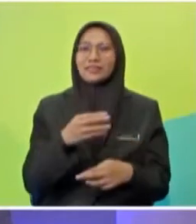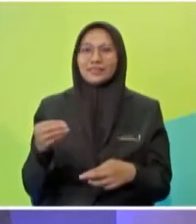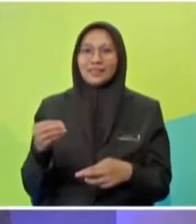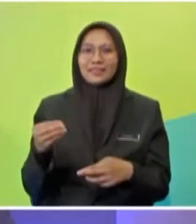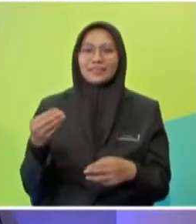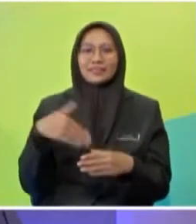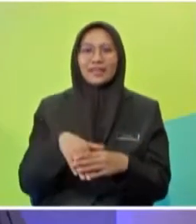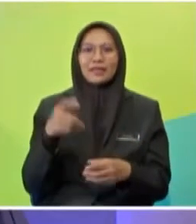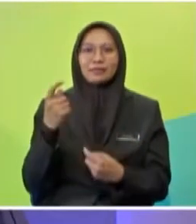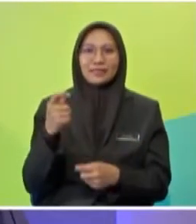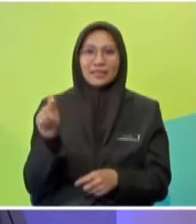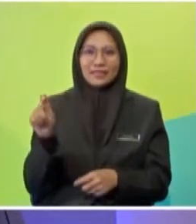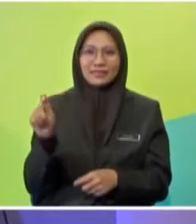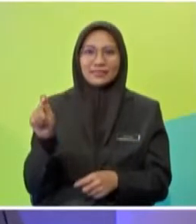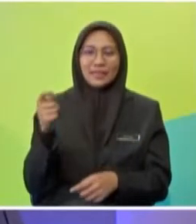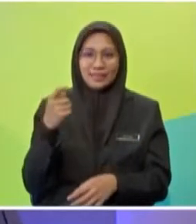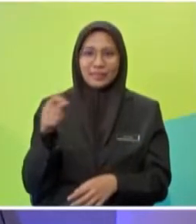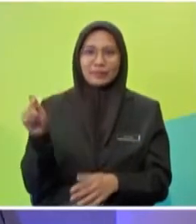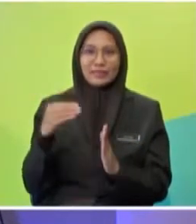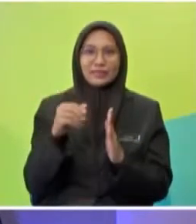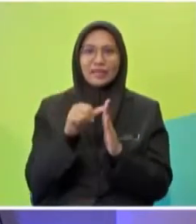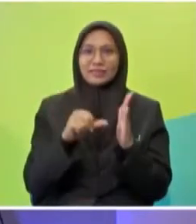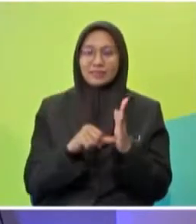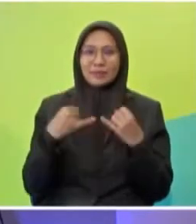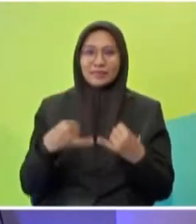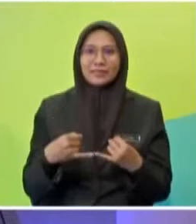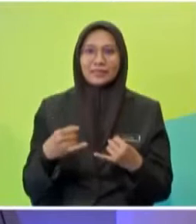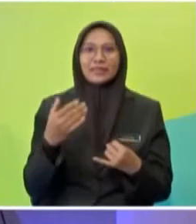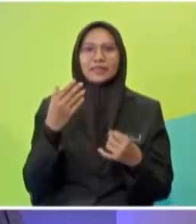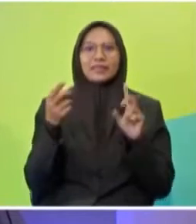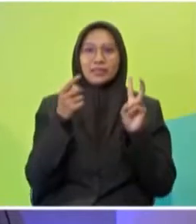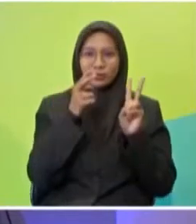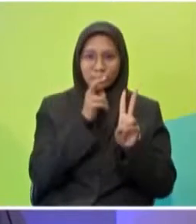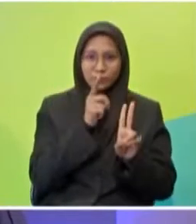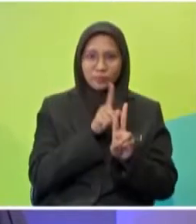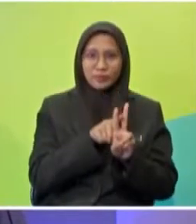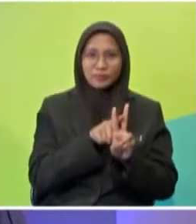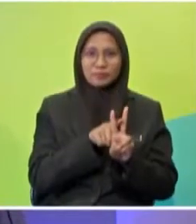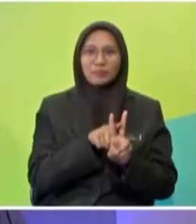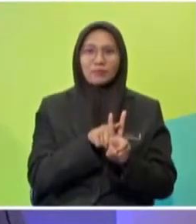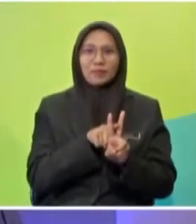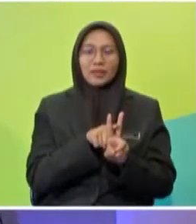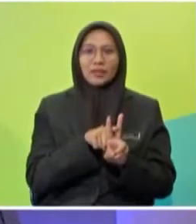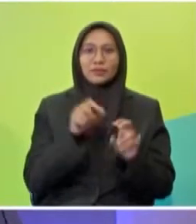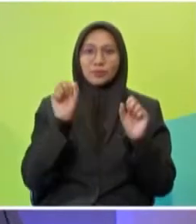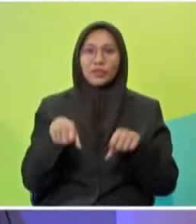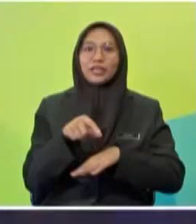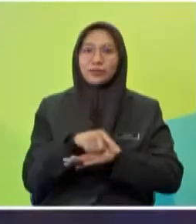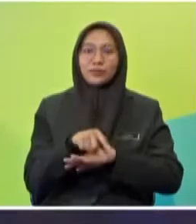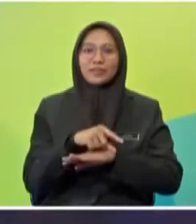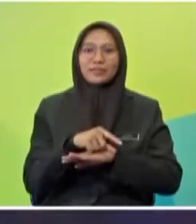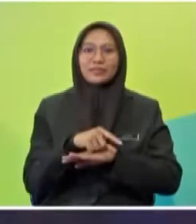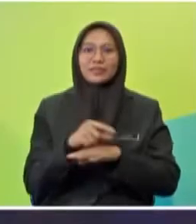seterusnya penggunaan kamu sangat penting untuk macet-macet surat dan kosakata luas itu kita gunakan untuk Amin cari masuk tercerai